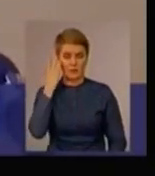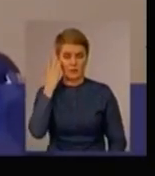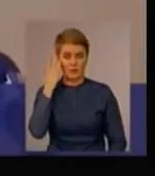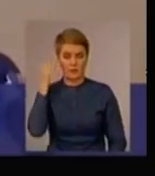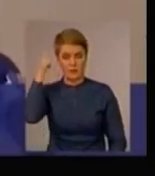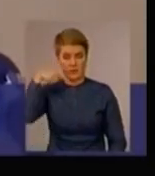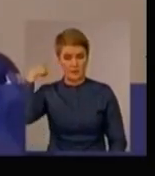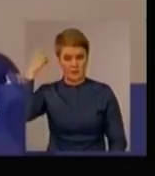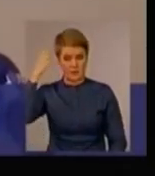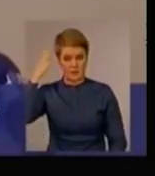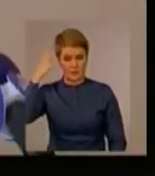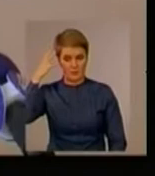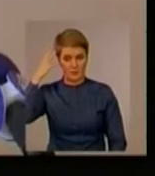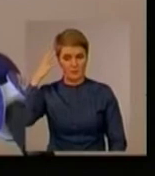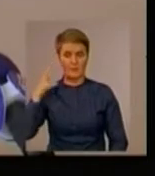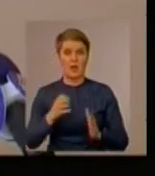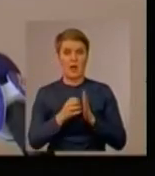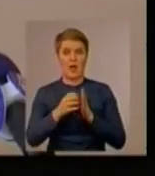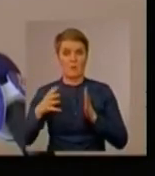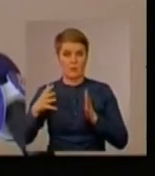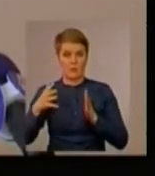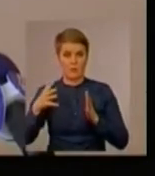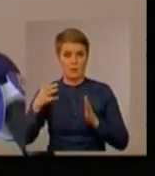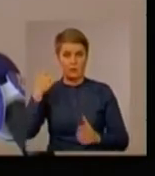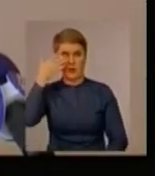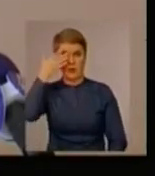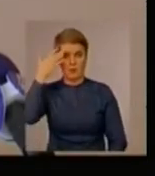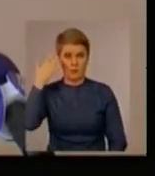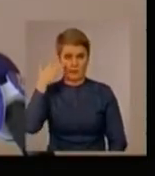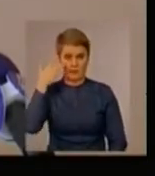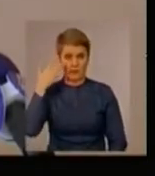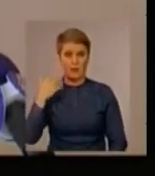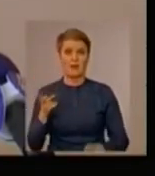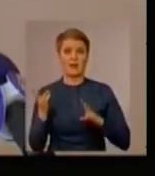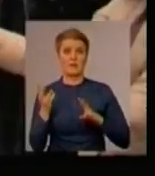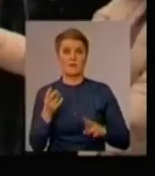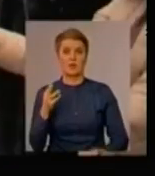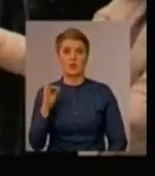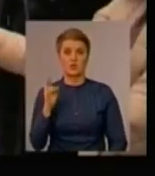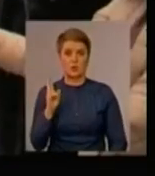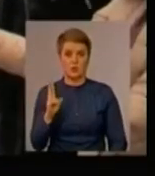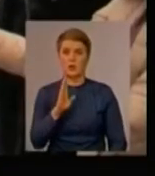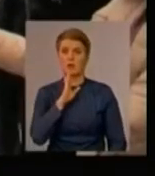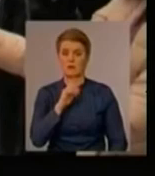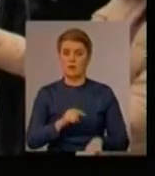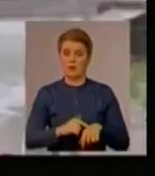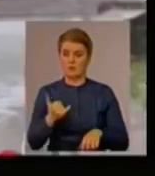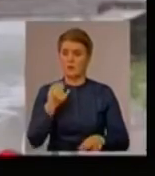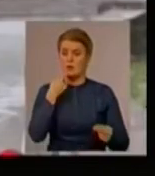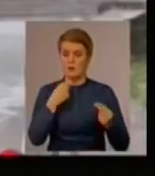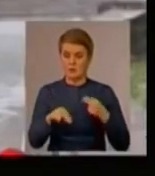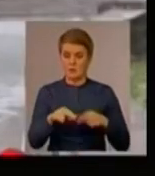скронево-налобної ділянки, гематома верхньої повіки, лівого ока, травматичний шок. Нині дівчина почувається